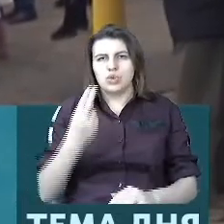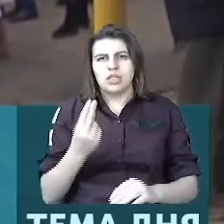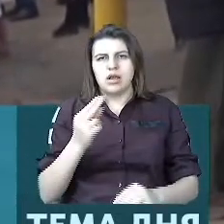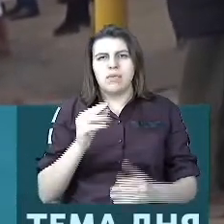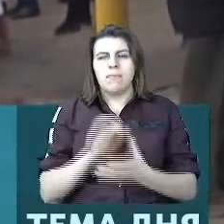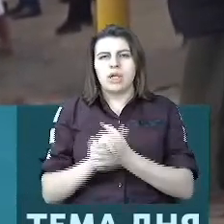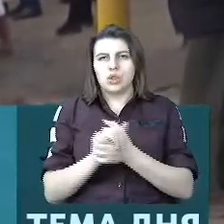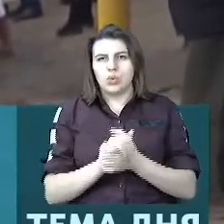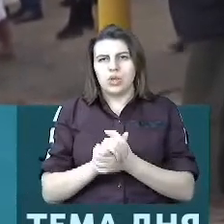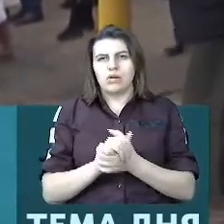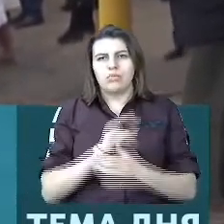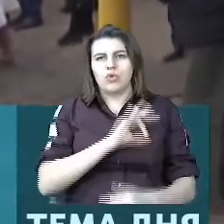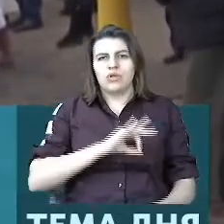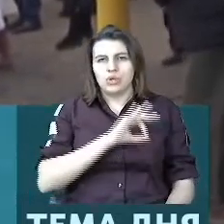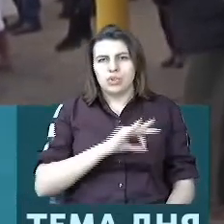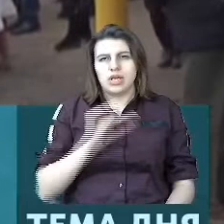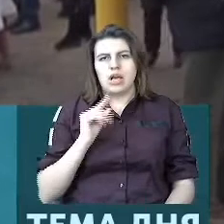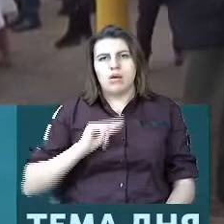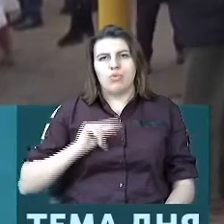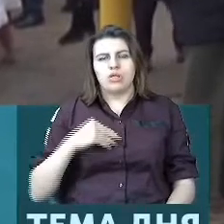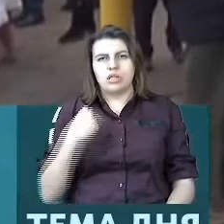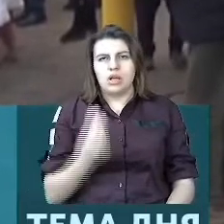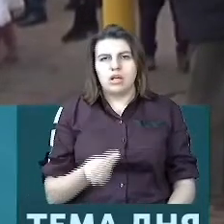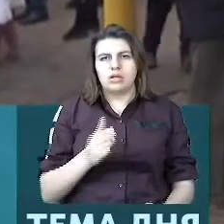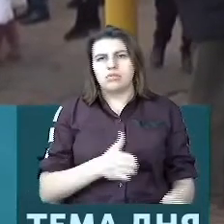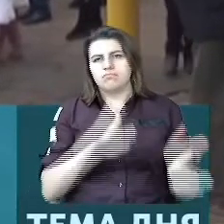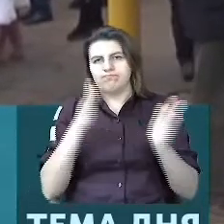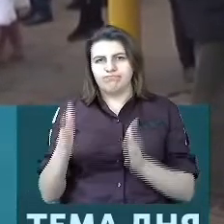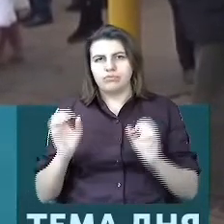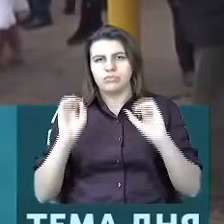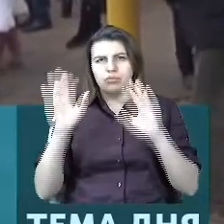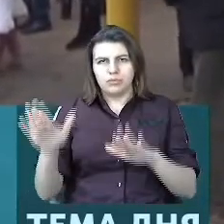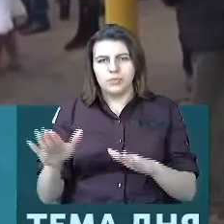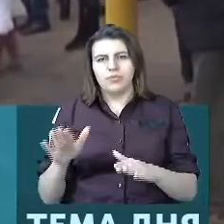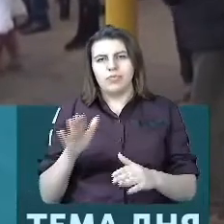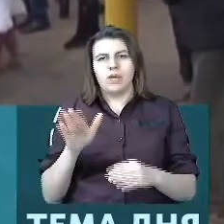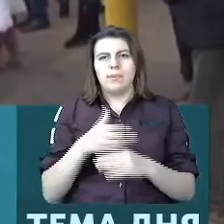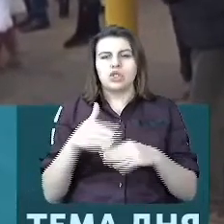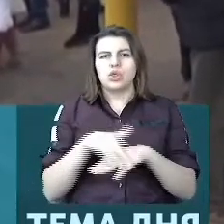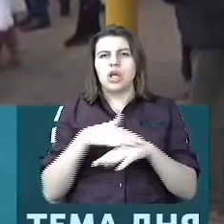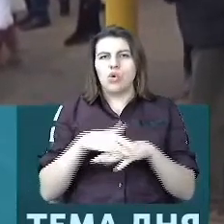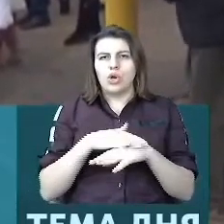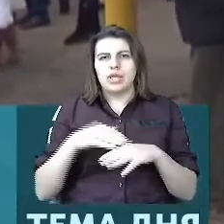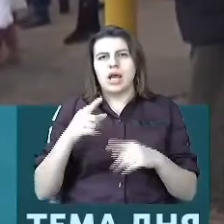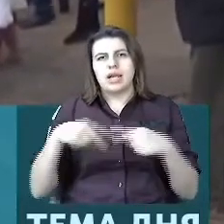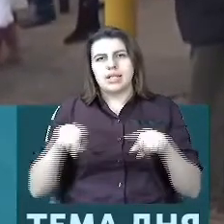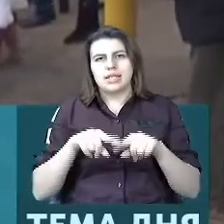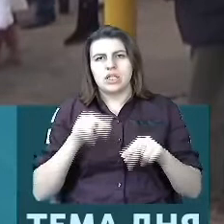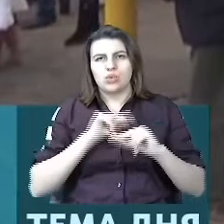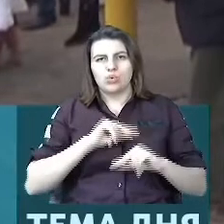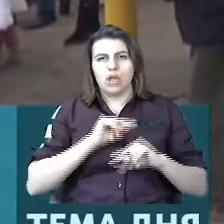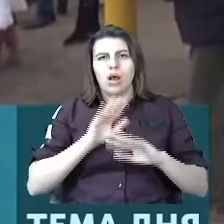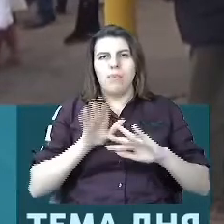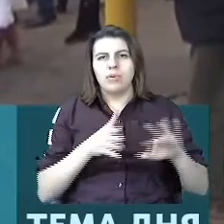Далі його віддали на согласування з Міжнародною організацією труда. І тільки після їх заключення, вже